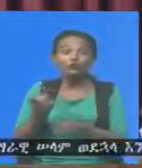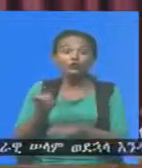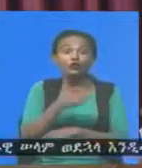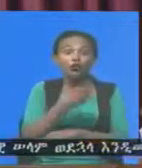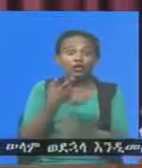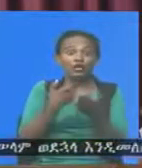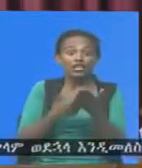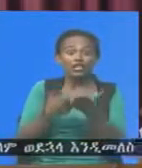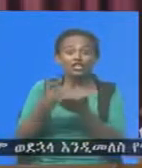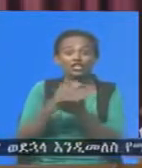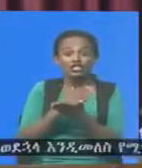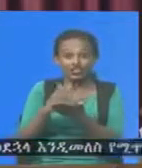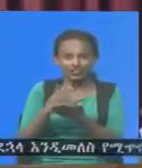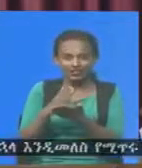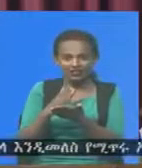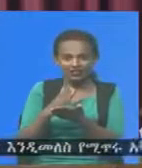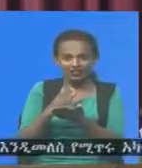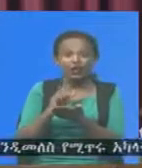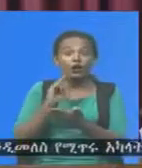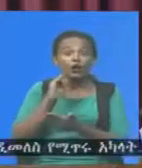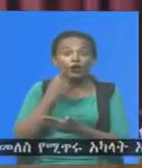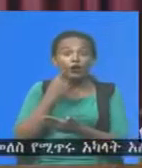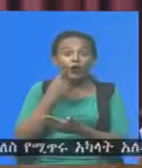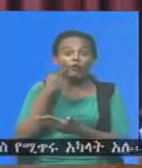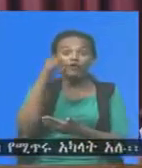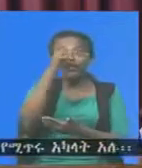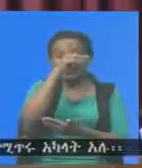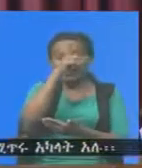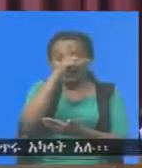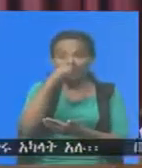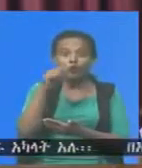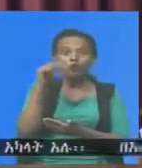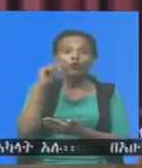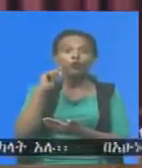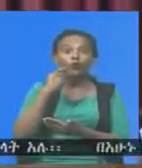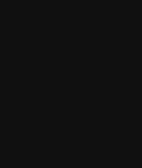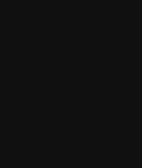ይሄንን ሼር እንኳን ኬንያ እንኳን ሱዳን